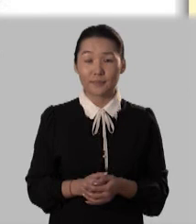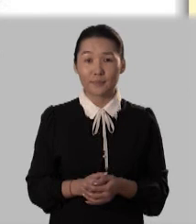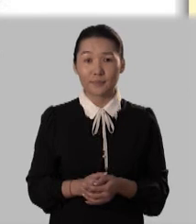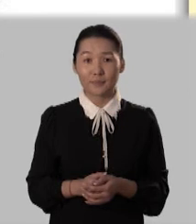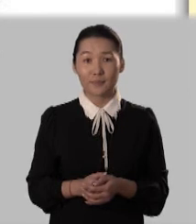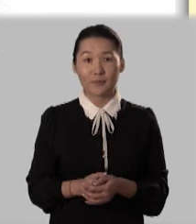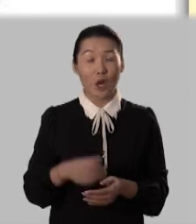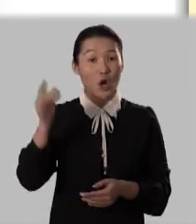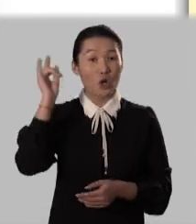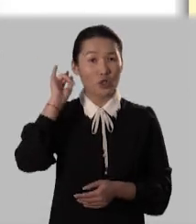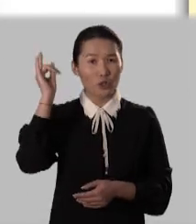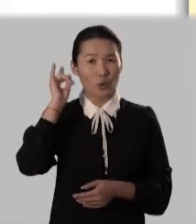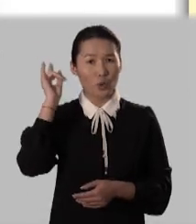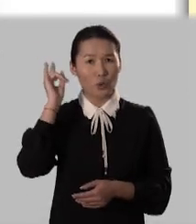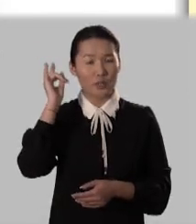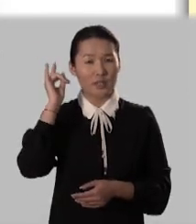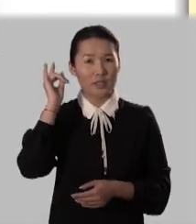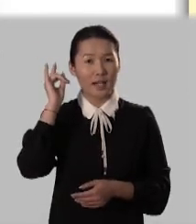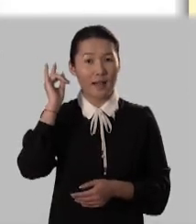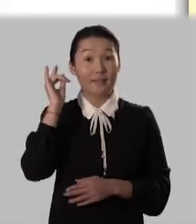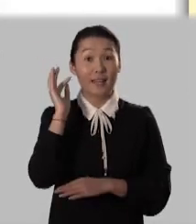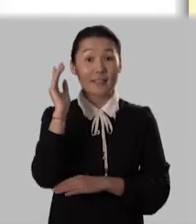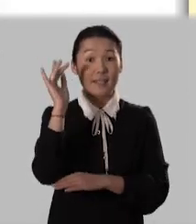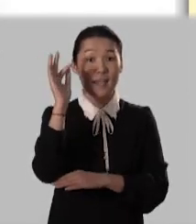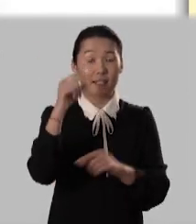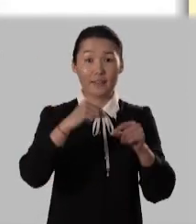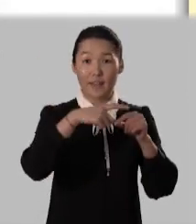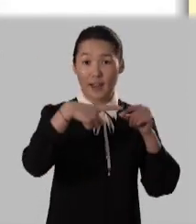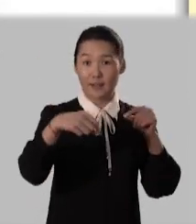шуша надеюсь если